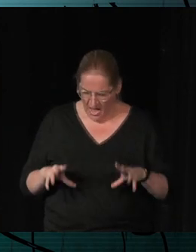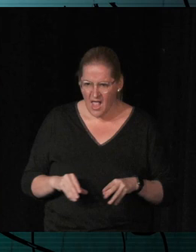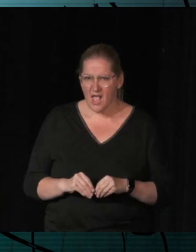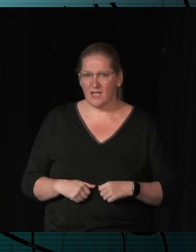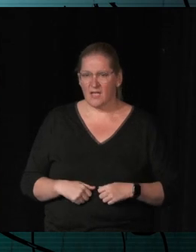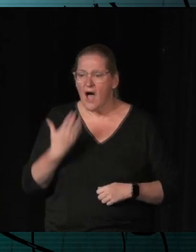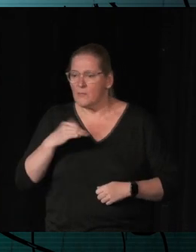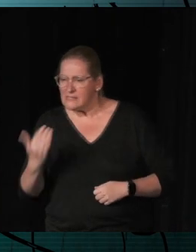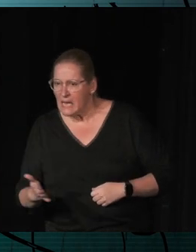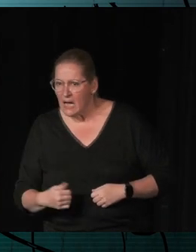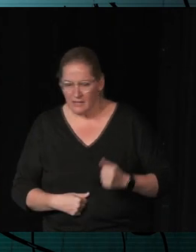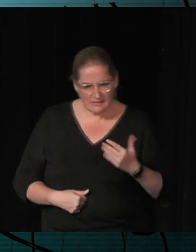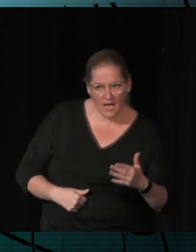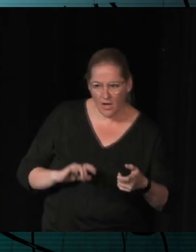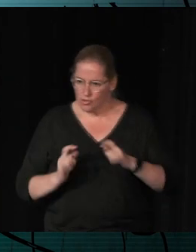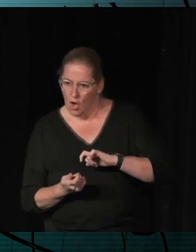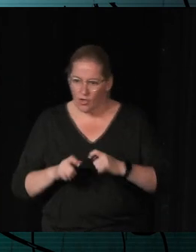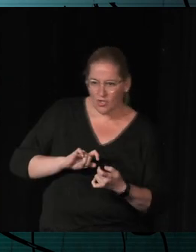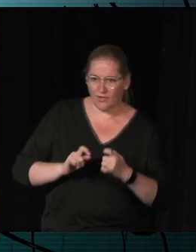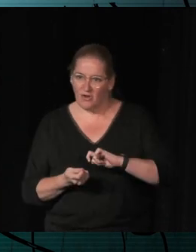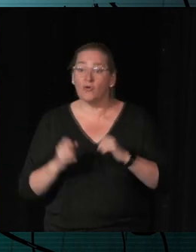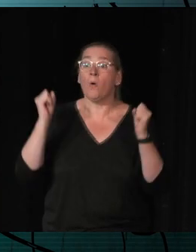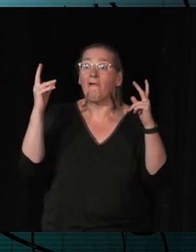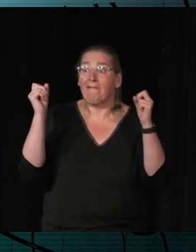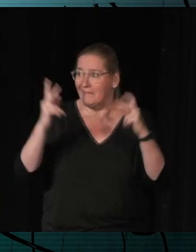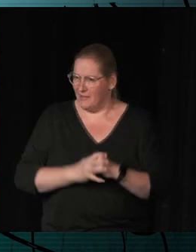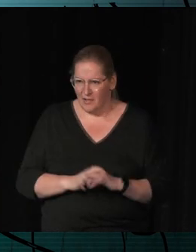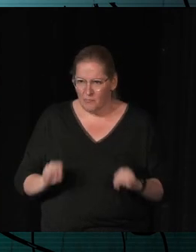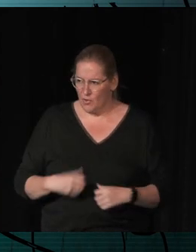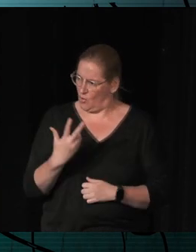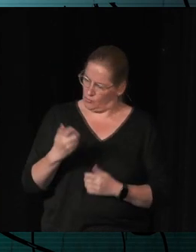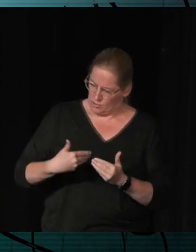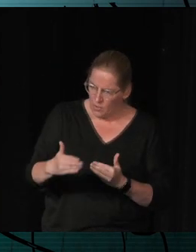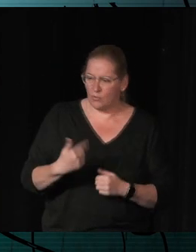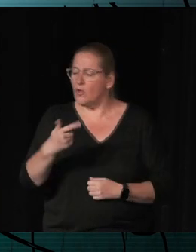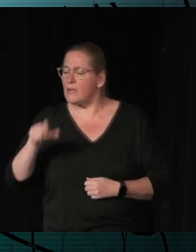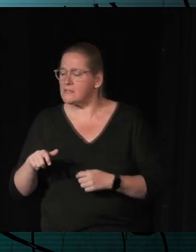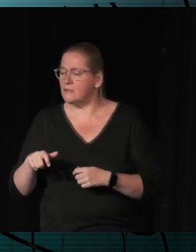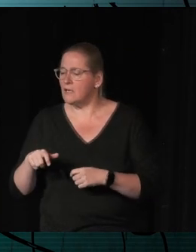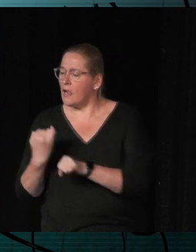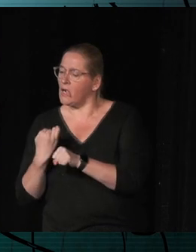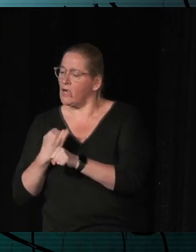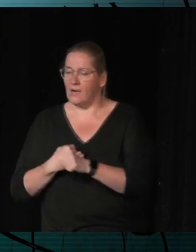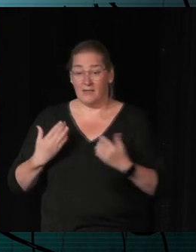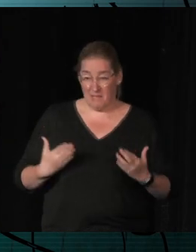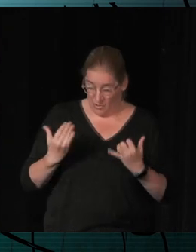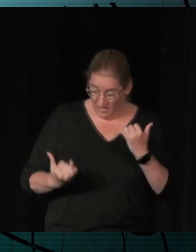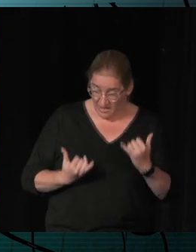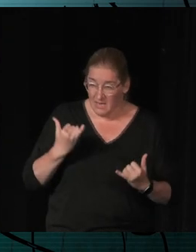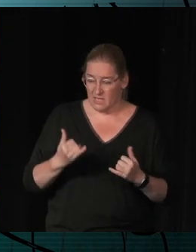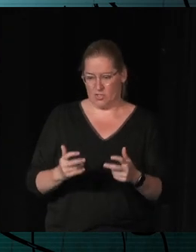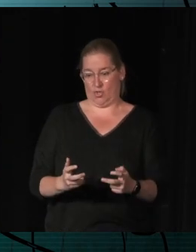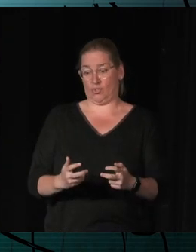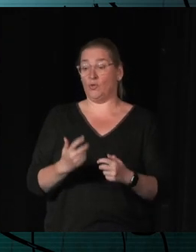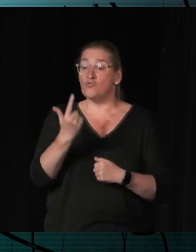mieux quand on fait comme ça on va changer et allez c'est bon on est ça change le les TR jours qui viennent pour deux personnes maintenant si d'un seul coup dans un jeu où il y a